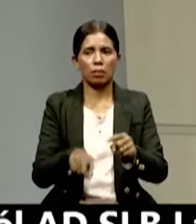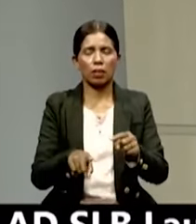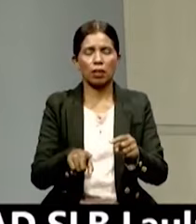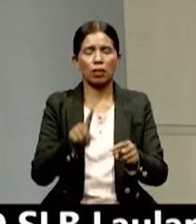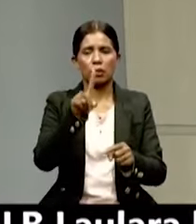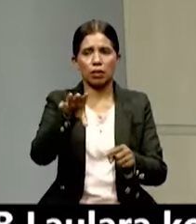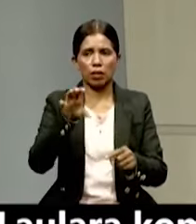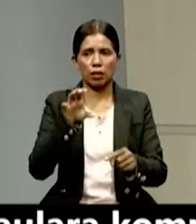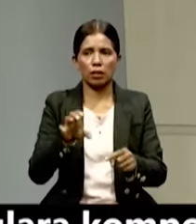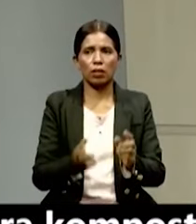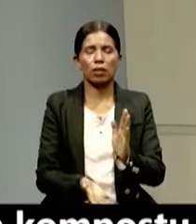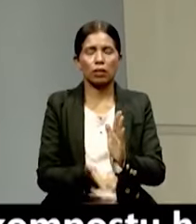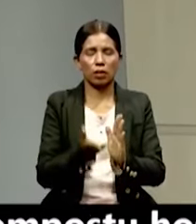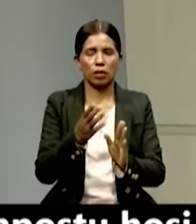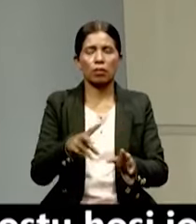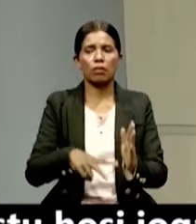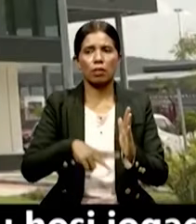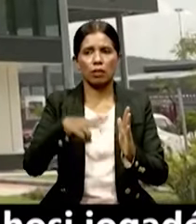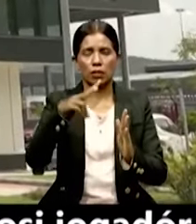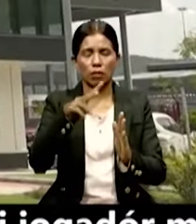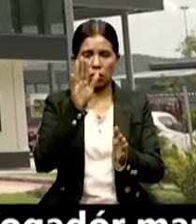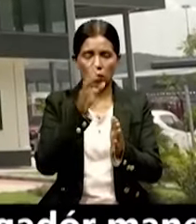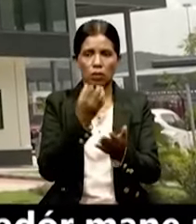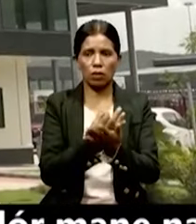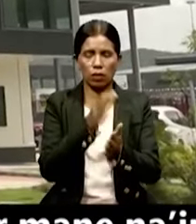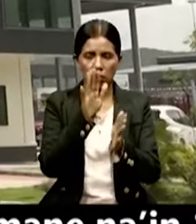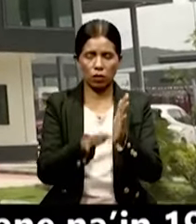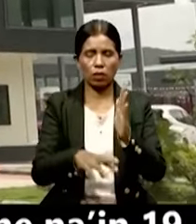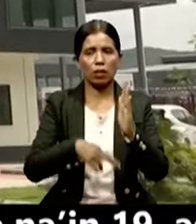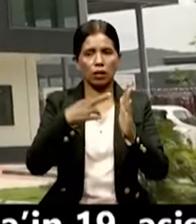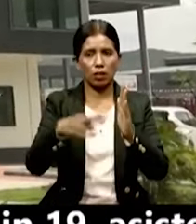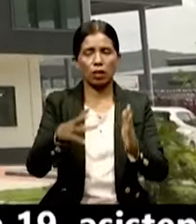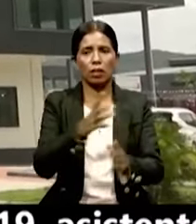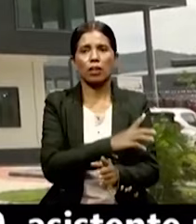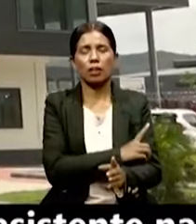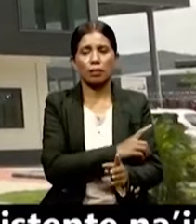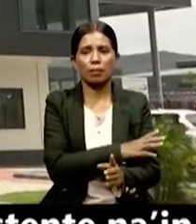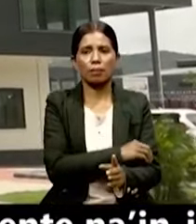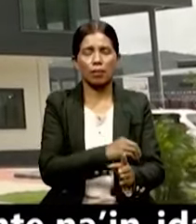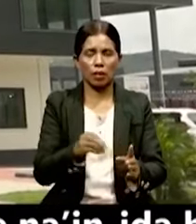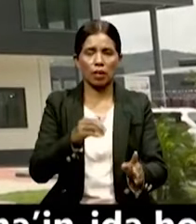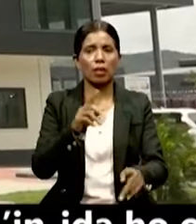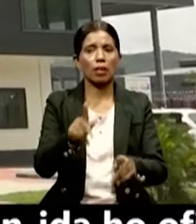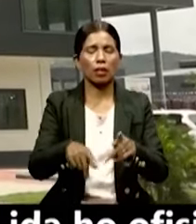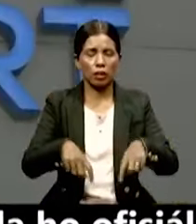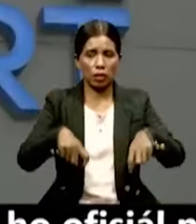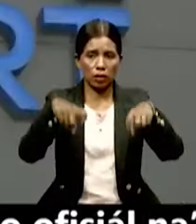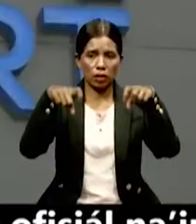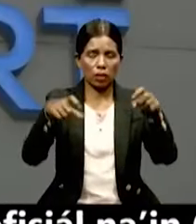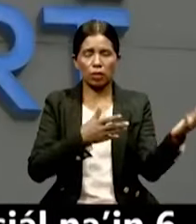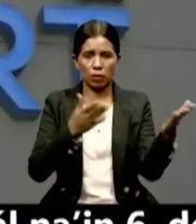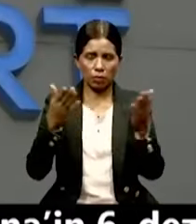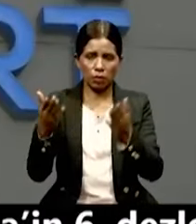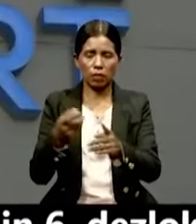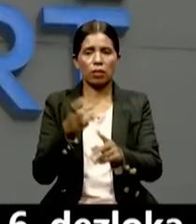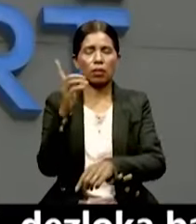dolar antamu ni inflasan ni valor osam ni tumpia. Regra nebe Porto Tibar implementa contentor hirak nebe tama iha area refere